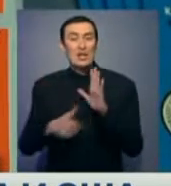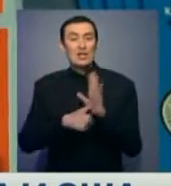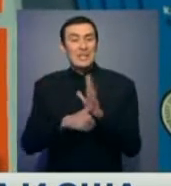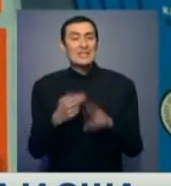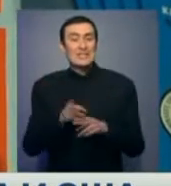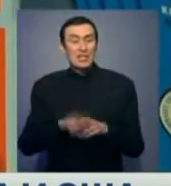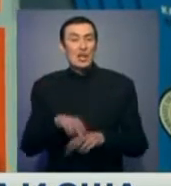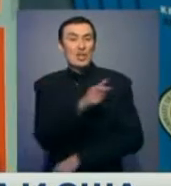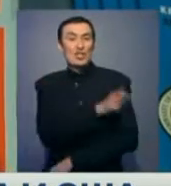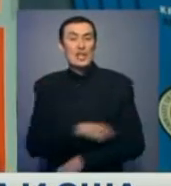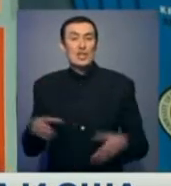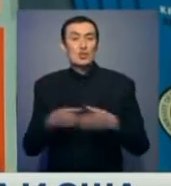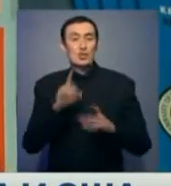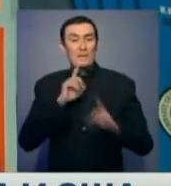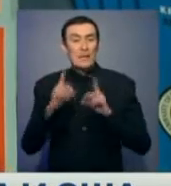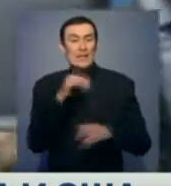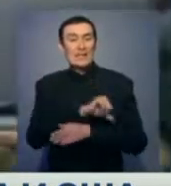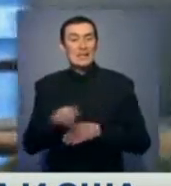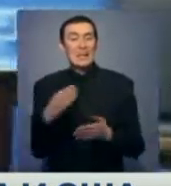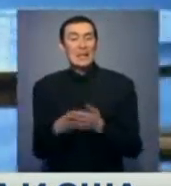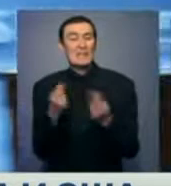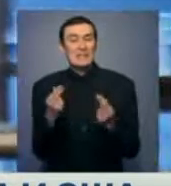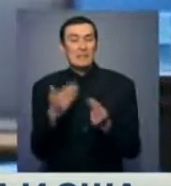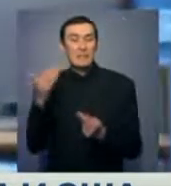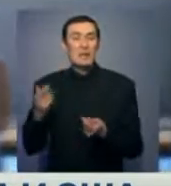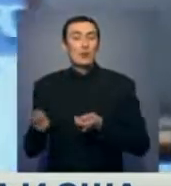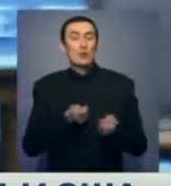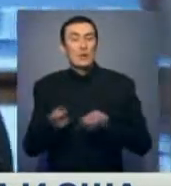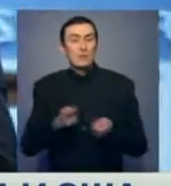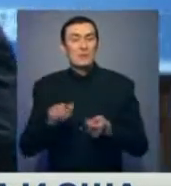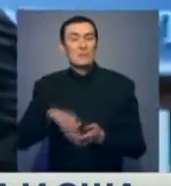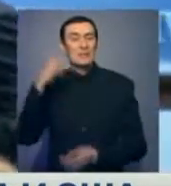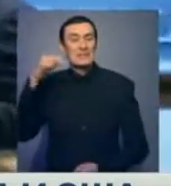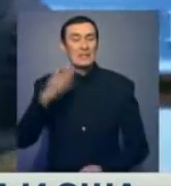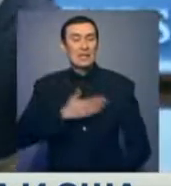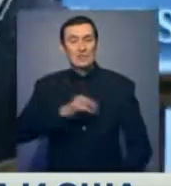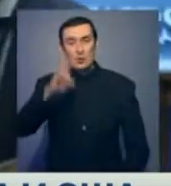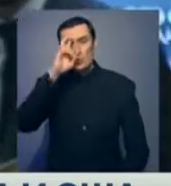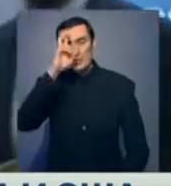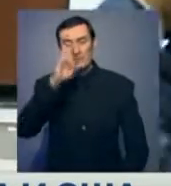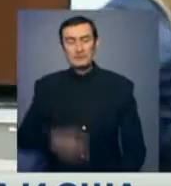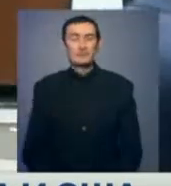из которых – члены Совета иностранных инвесторов при президенте нашей страны.